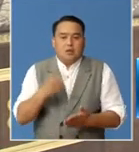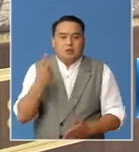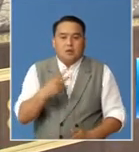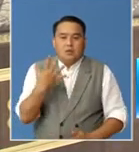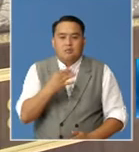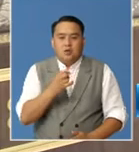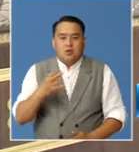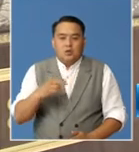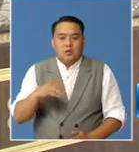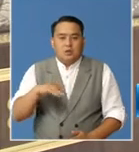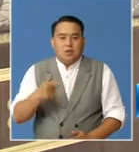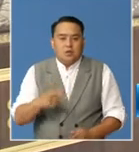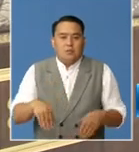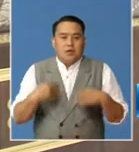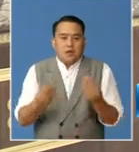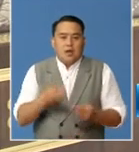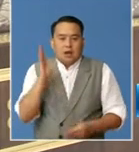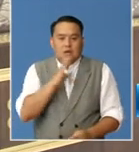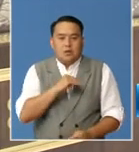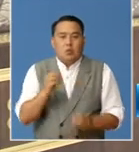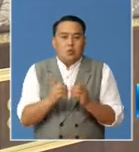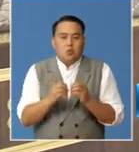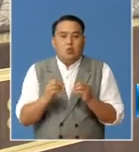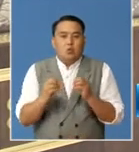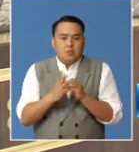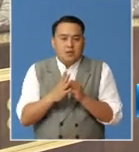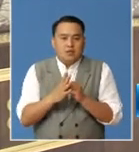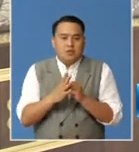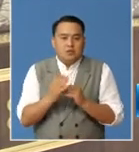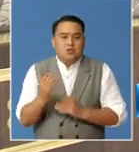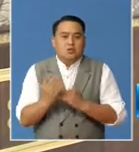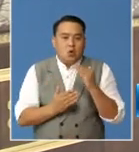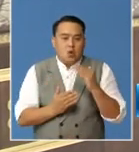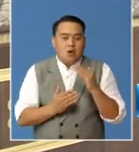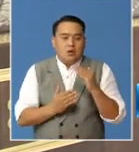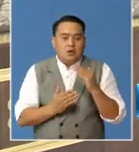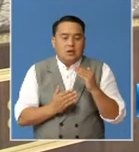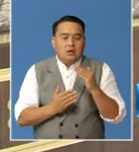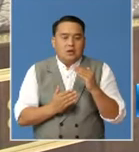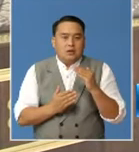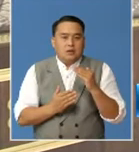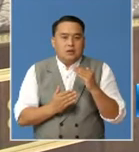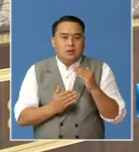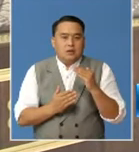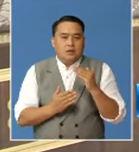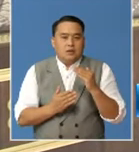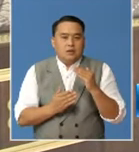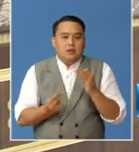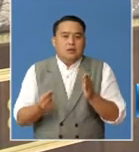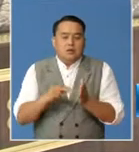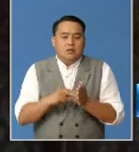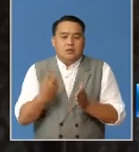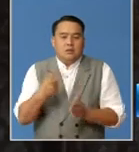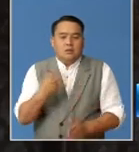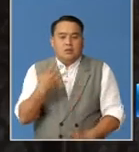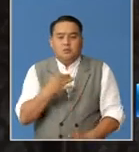дейін беріледі. Яғни 25 миллионға дейін сіз ала аласыз, 10 миллион болсын, 15, бірақ ең жоғарғы жаңағы құны ол 25 миллион болу